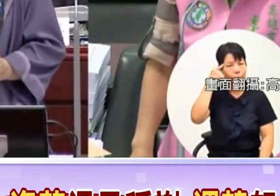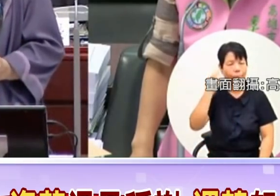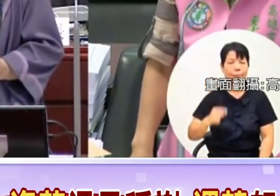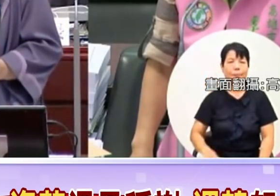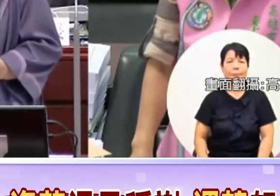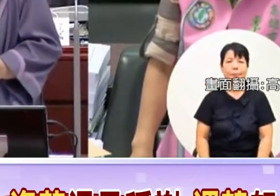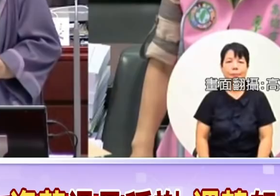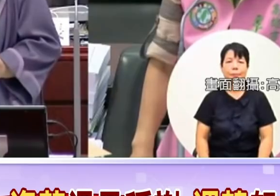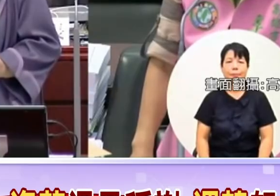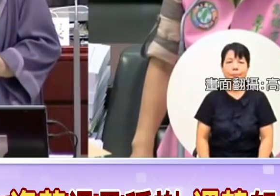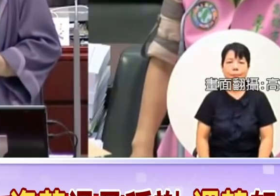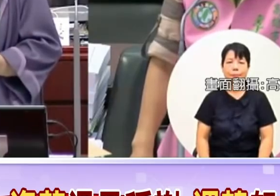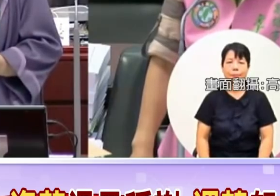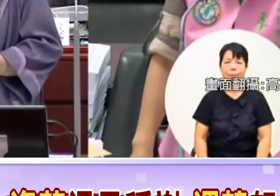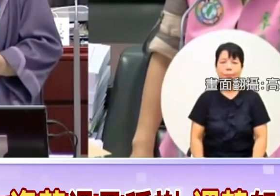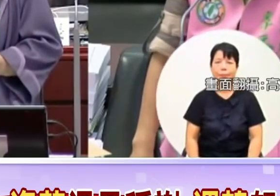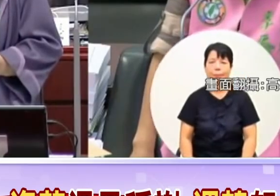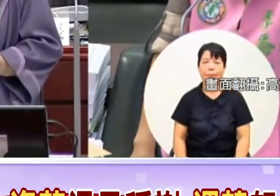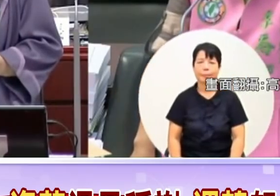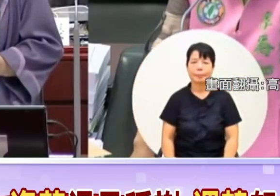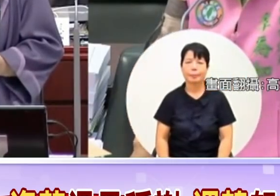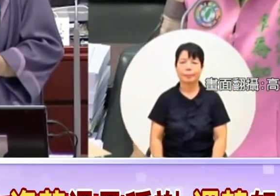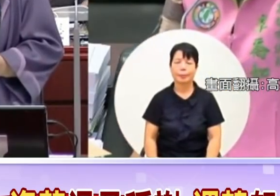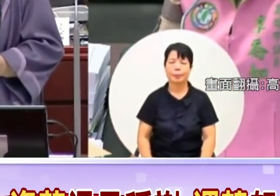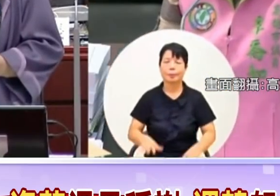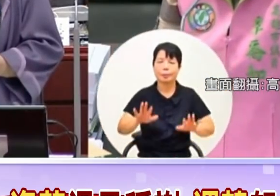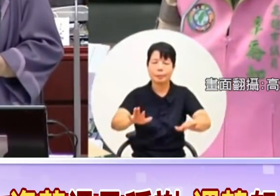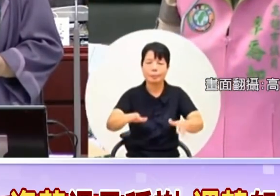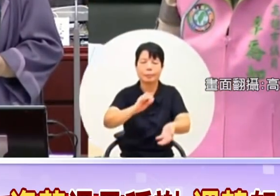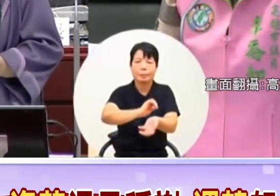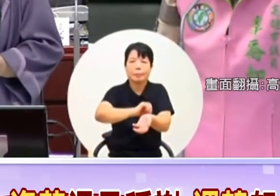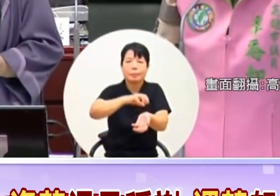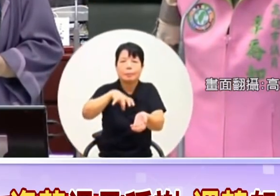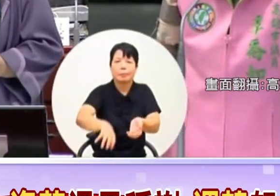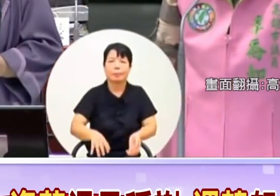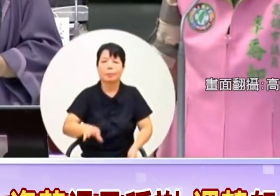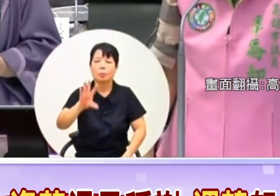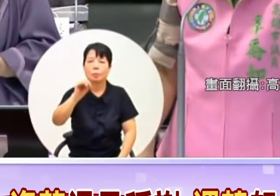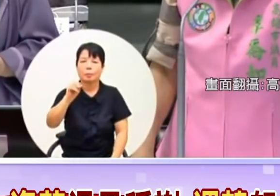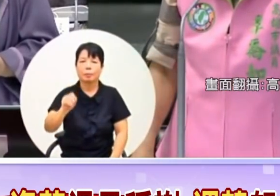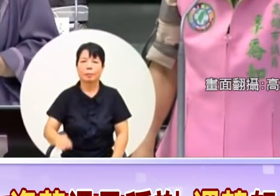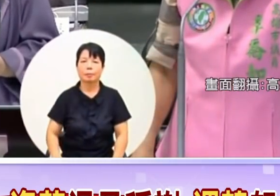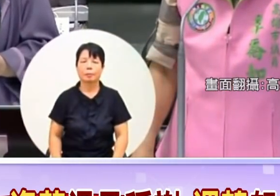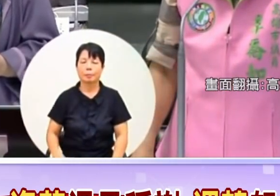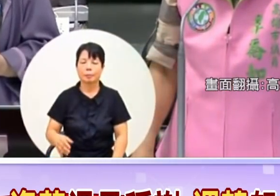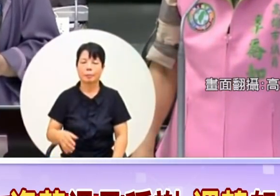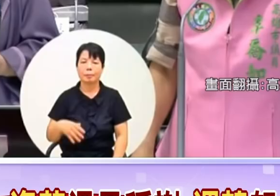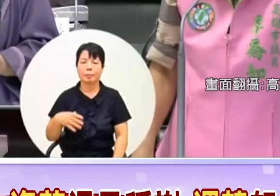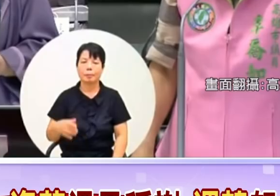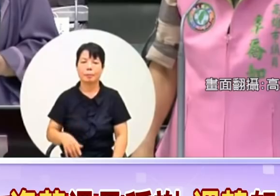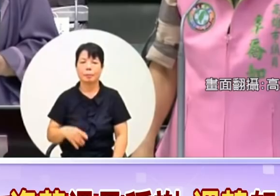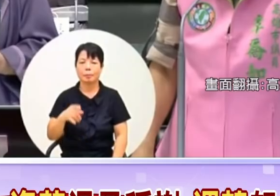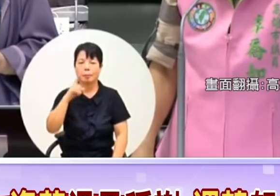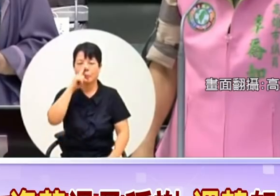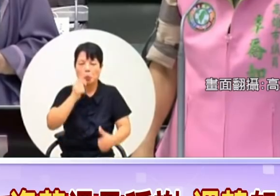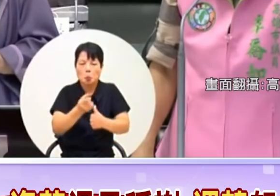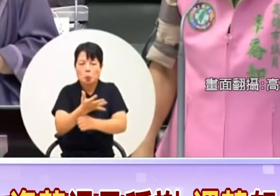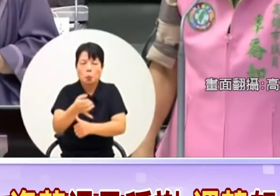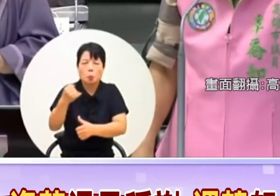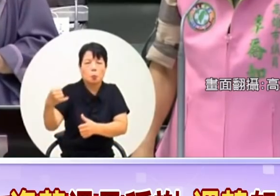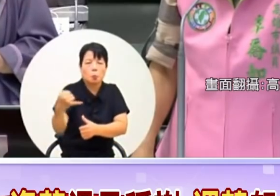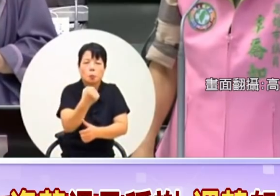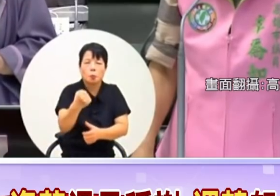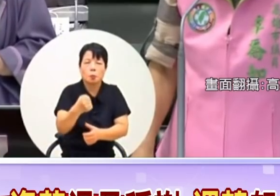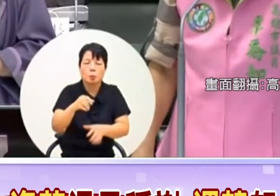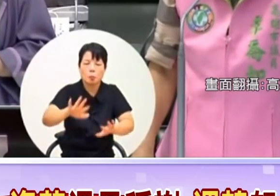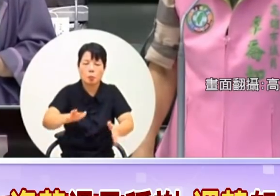有差别有多大呢？那我们在这边再看哦，其实民进党在高雄市哦，因为是绿大于蓝，当然有认真的